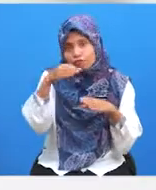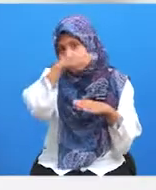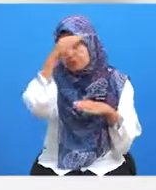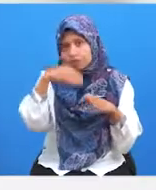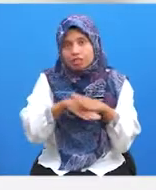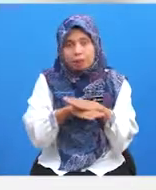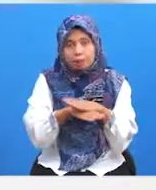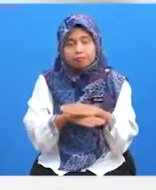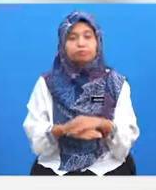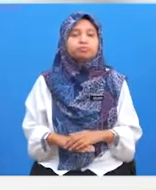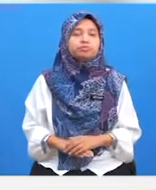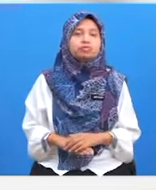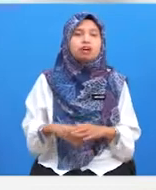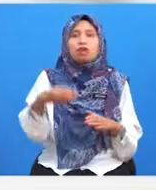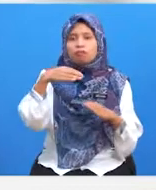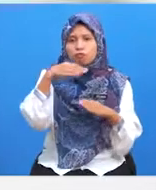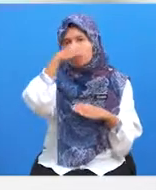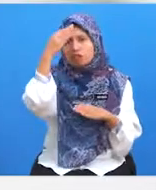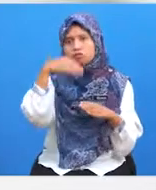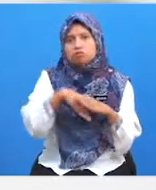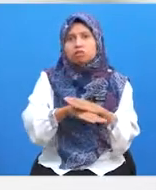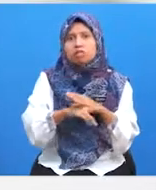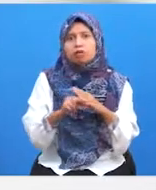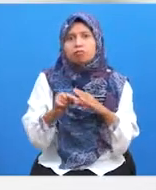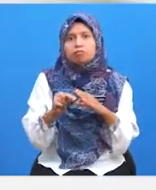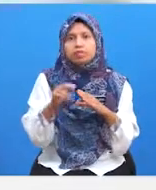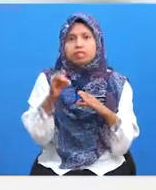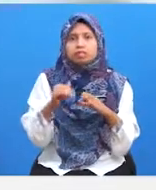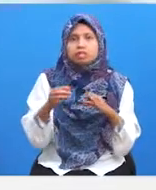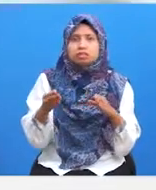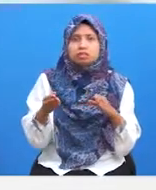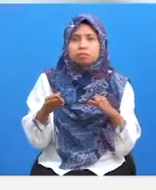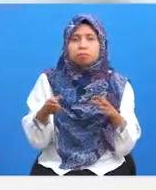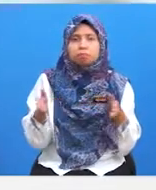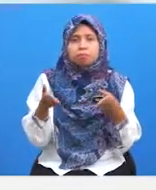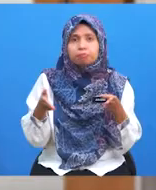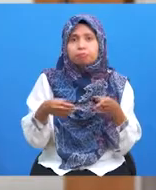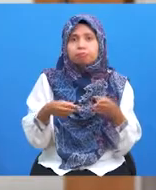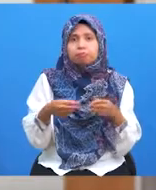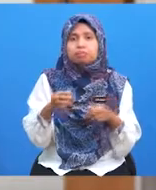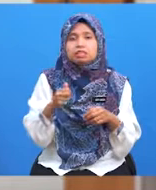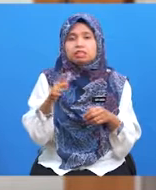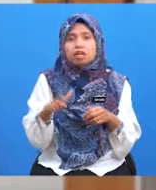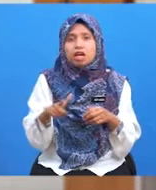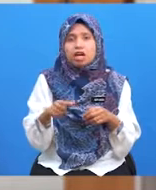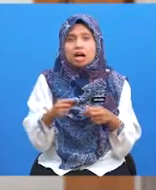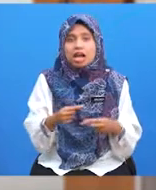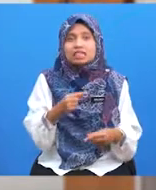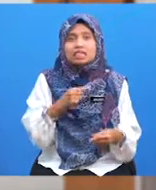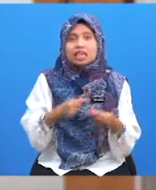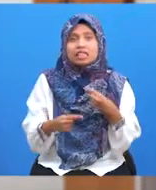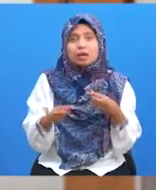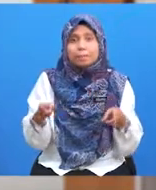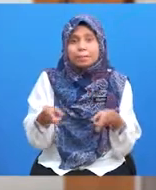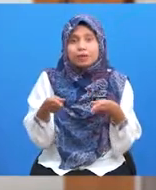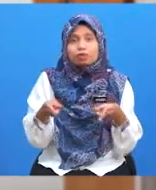yang seterusnya faktor dalaman yang menjadi penyumbang kepada tren meningkat ialah KYT pengurusan